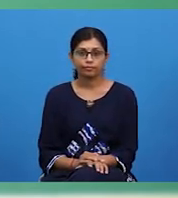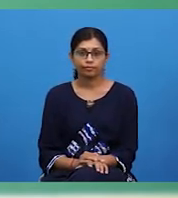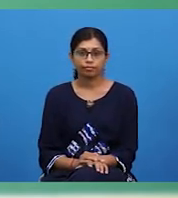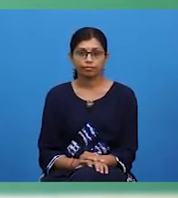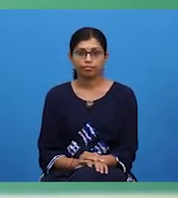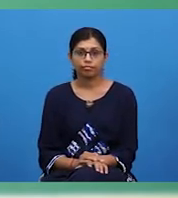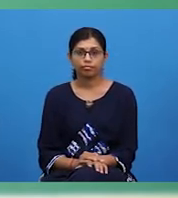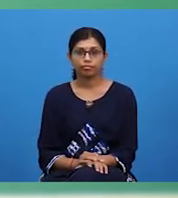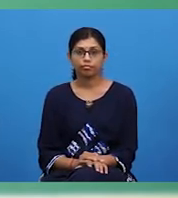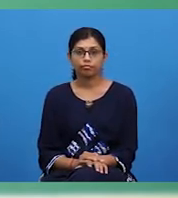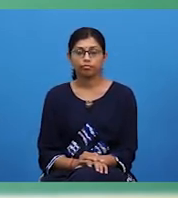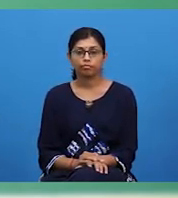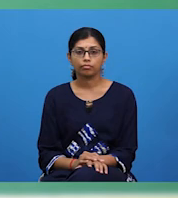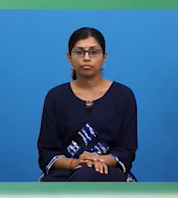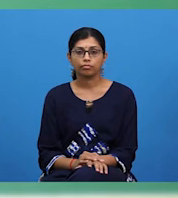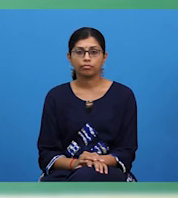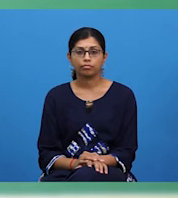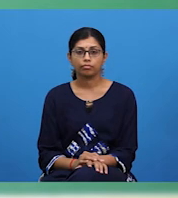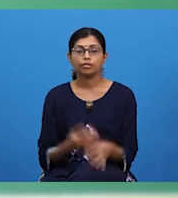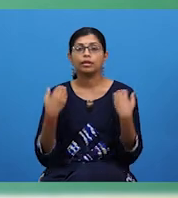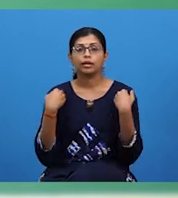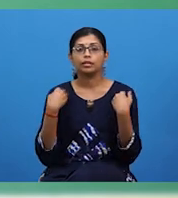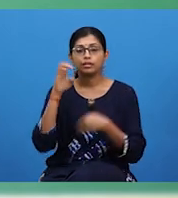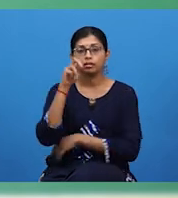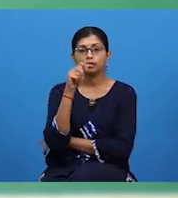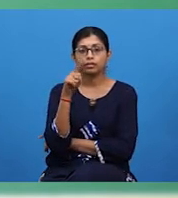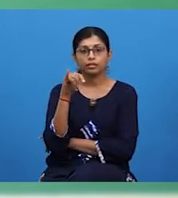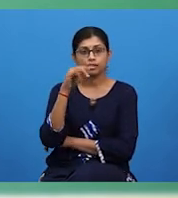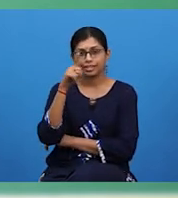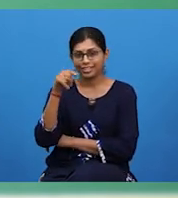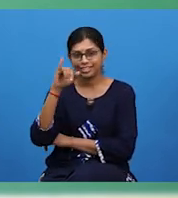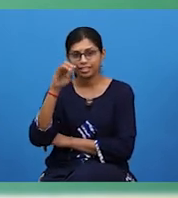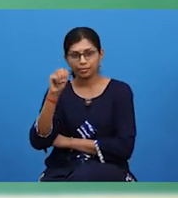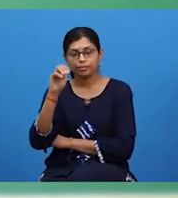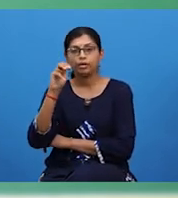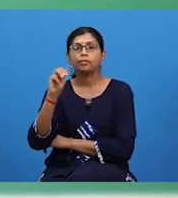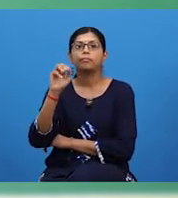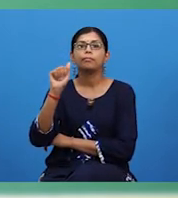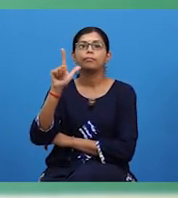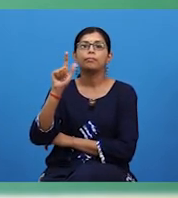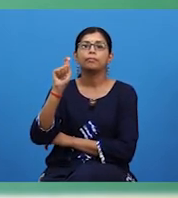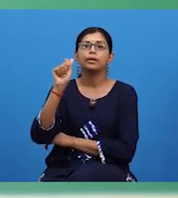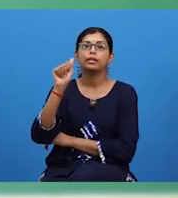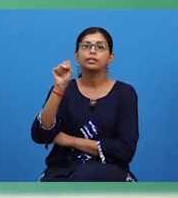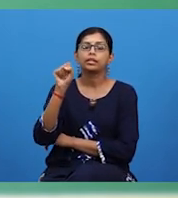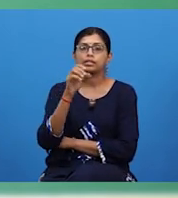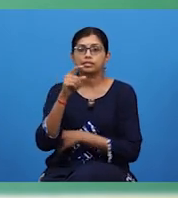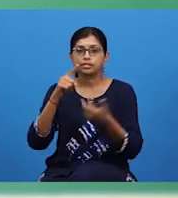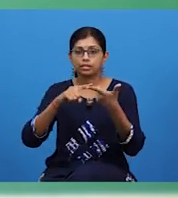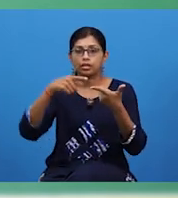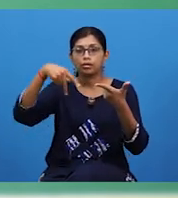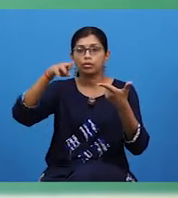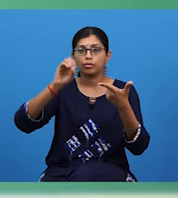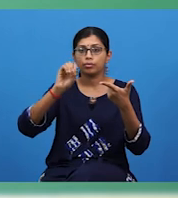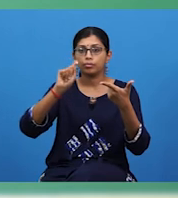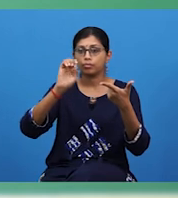Usus kecil merembeskan enzim maltase, protease dan lipase. Enzim maltase